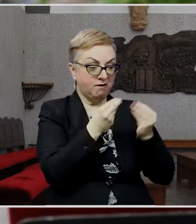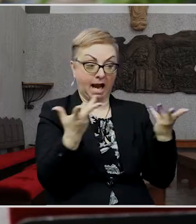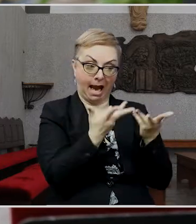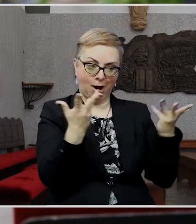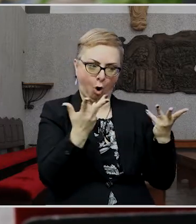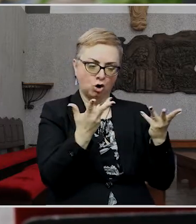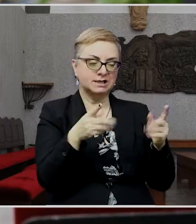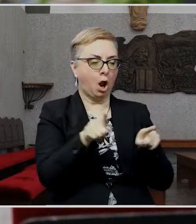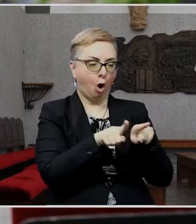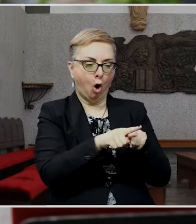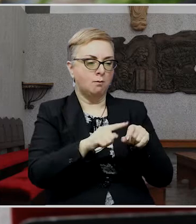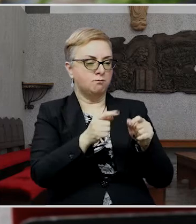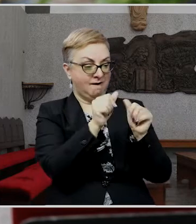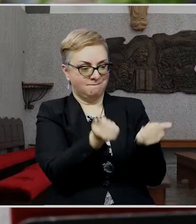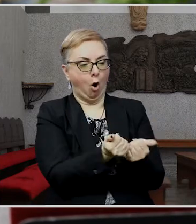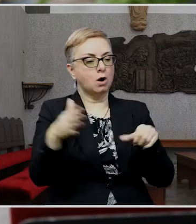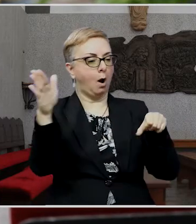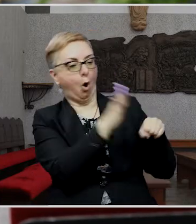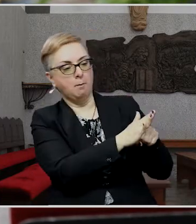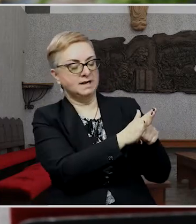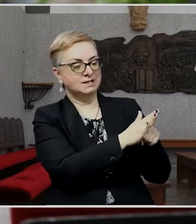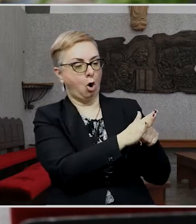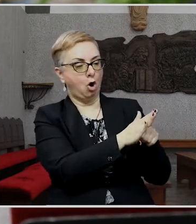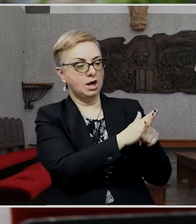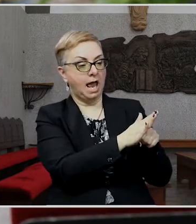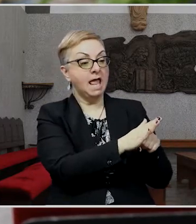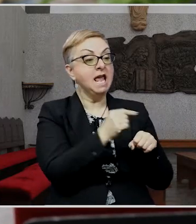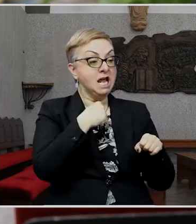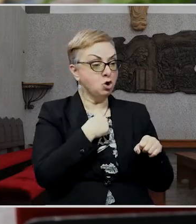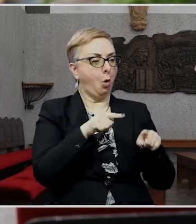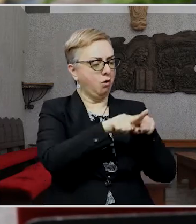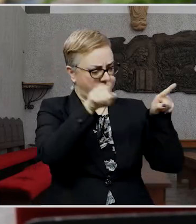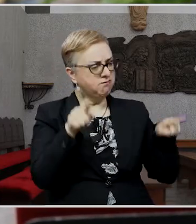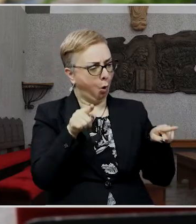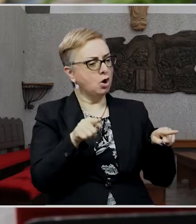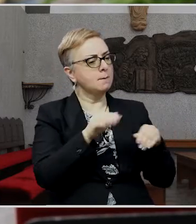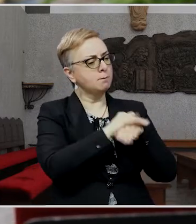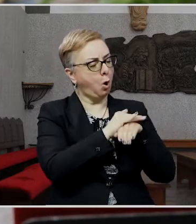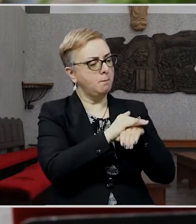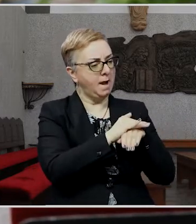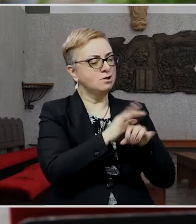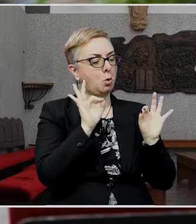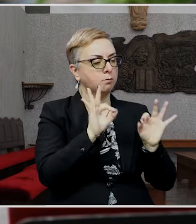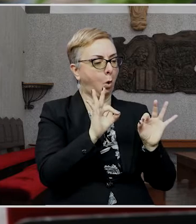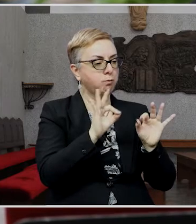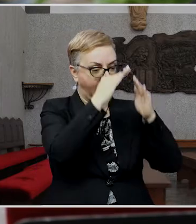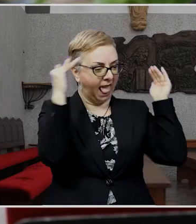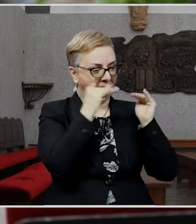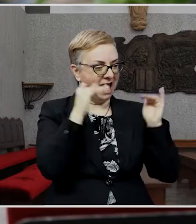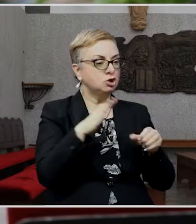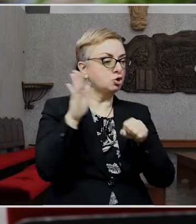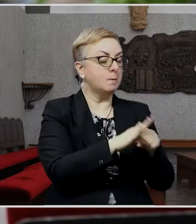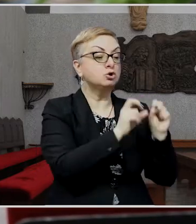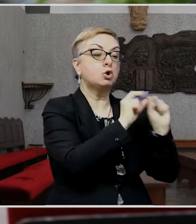e ho detto vi faccio salire dall oppressione dell'egitto alla terra del cananeo dell'it